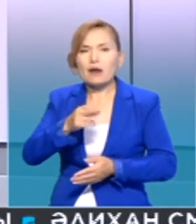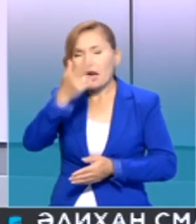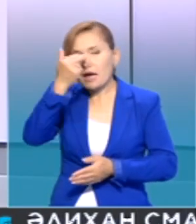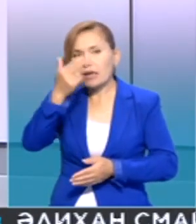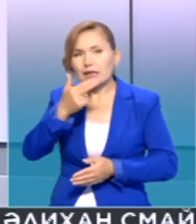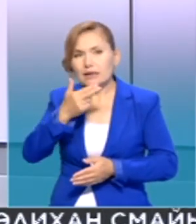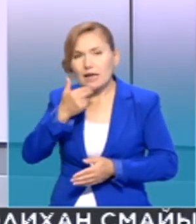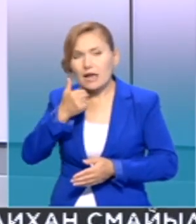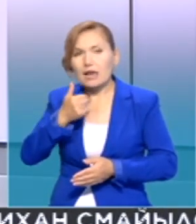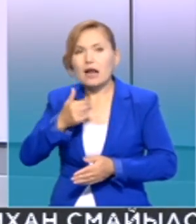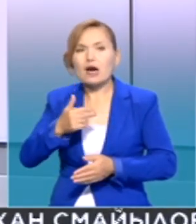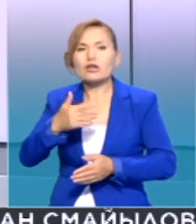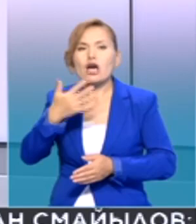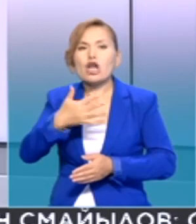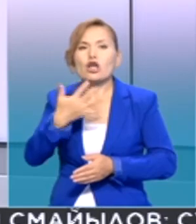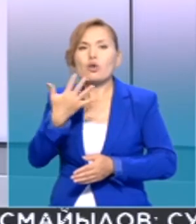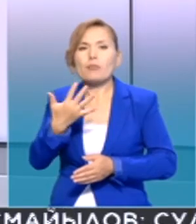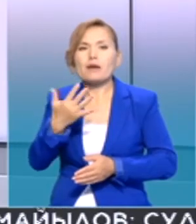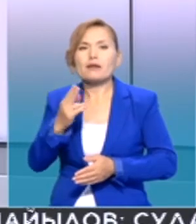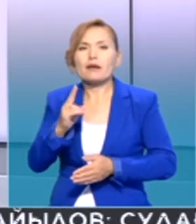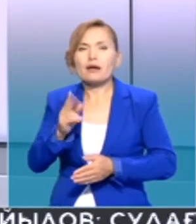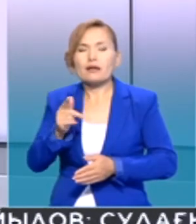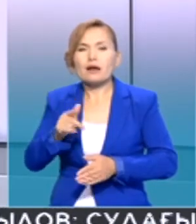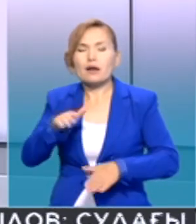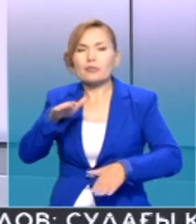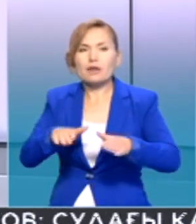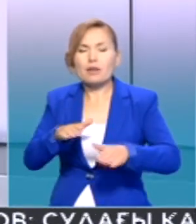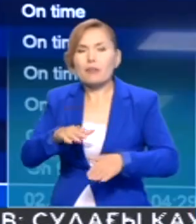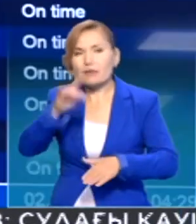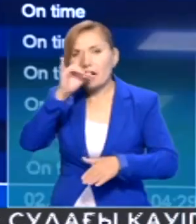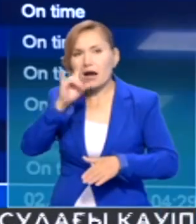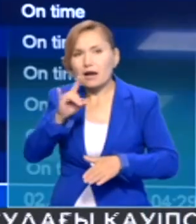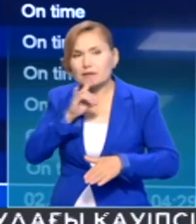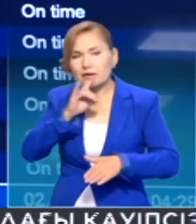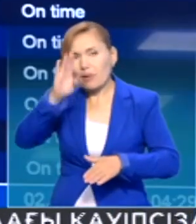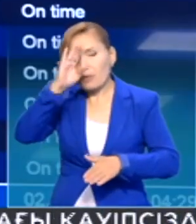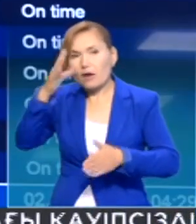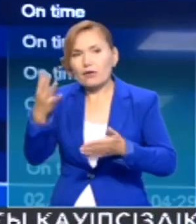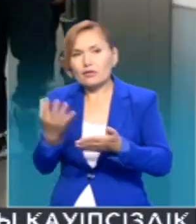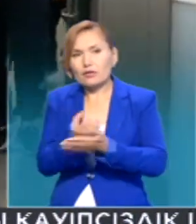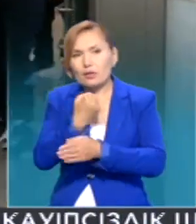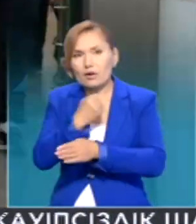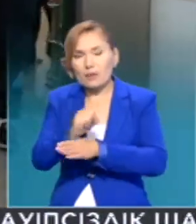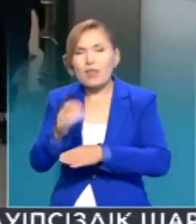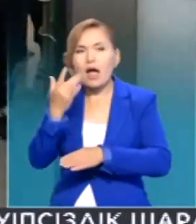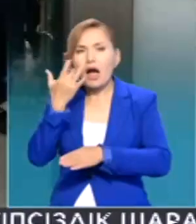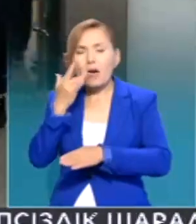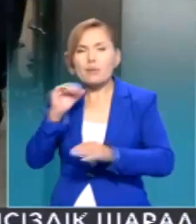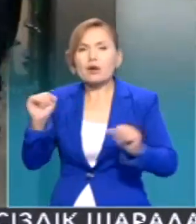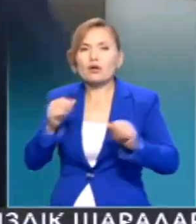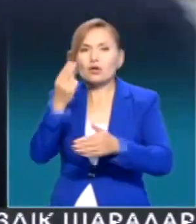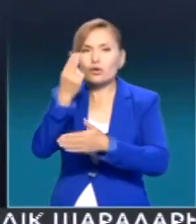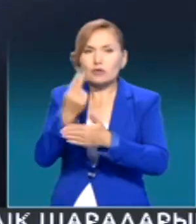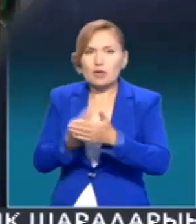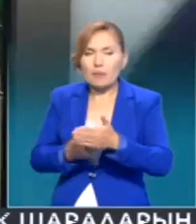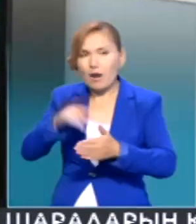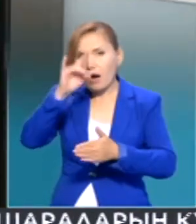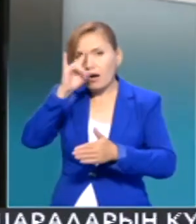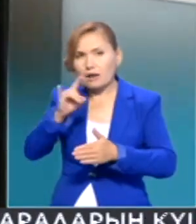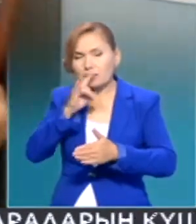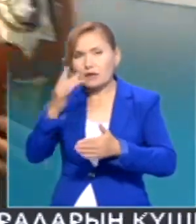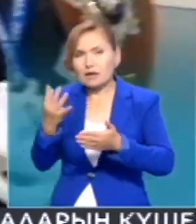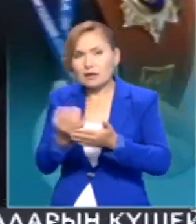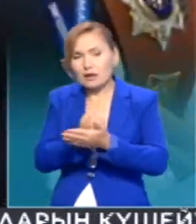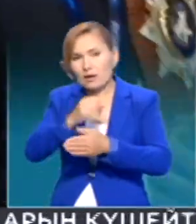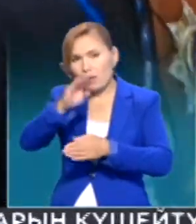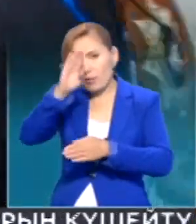әлем чемпионатында 55 келі салмақта ел намысын қорғады. Ол финалда америкалық спортшыны тізе бүктіріп, әлем чемпион атанды.